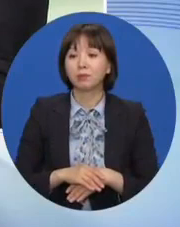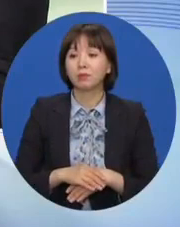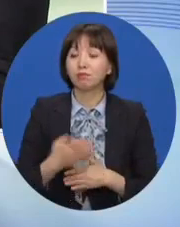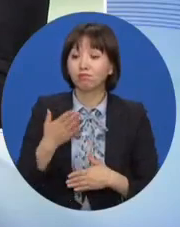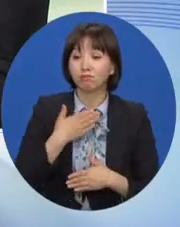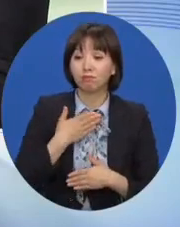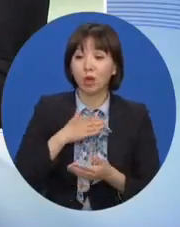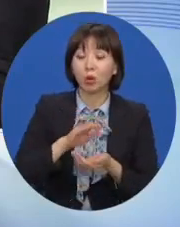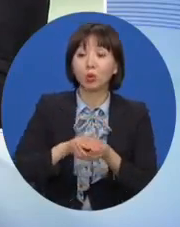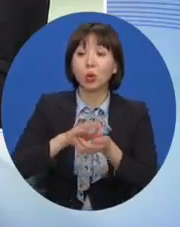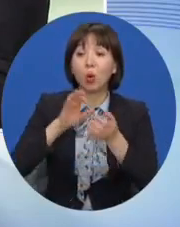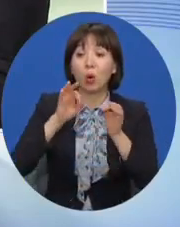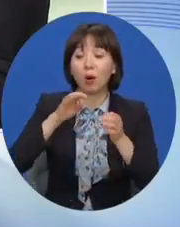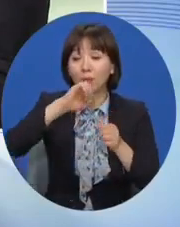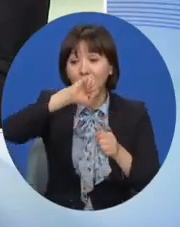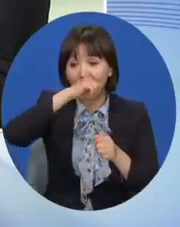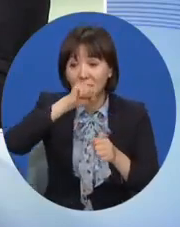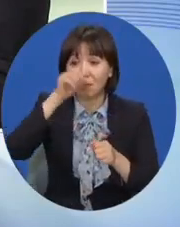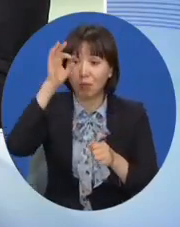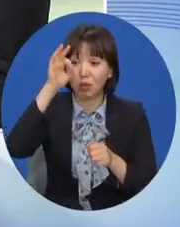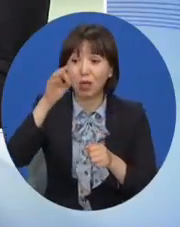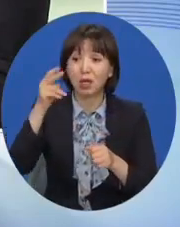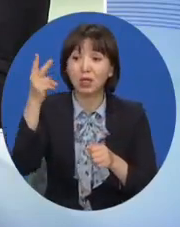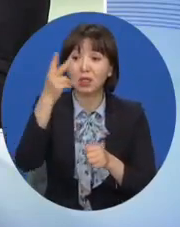제가 그 농업 예산을 보니까 2013년 대비